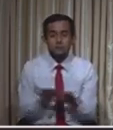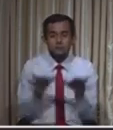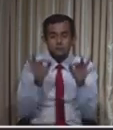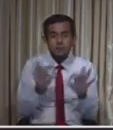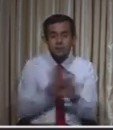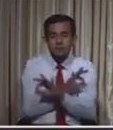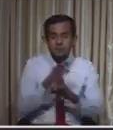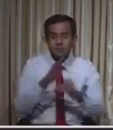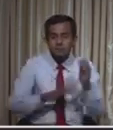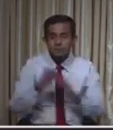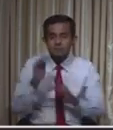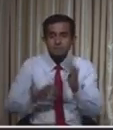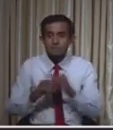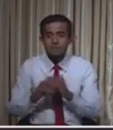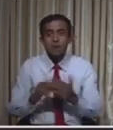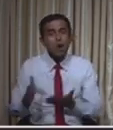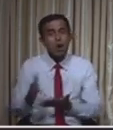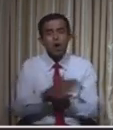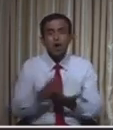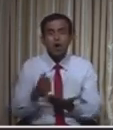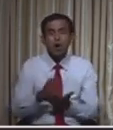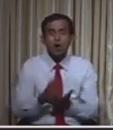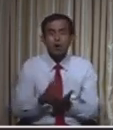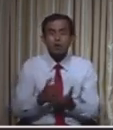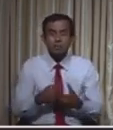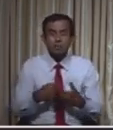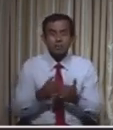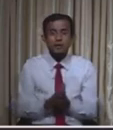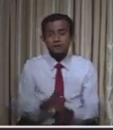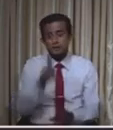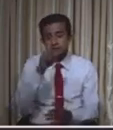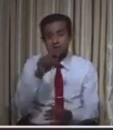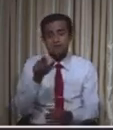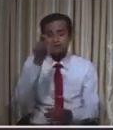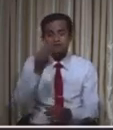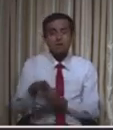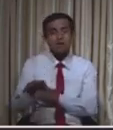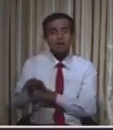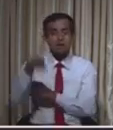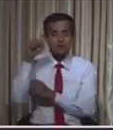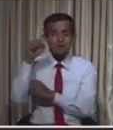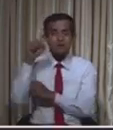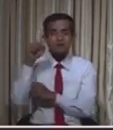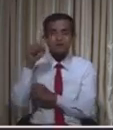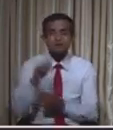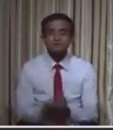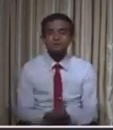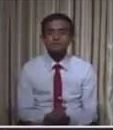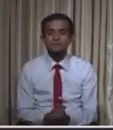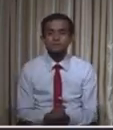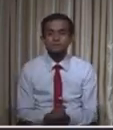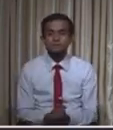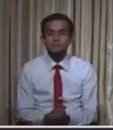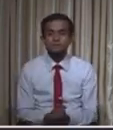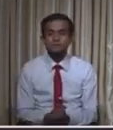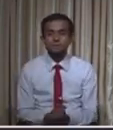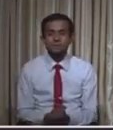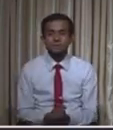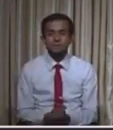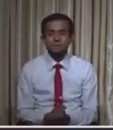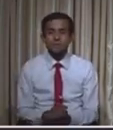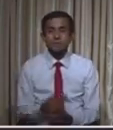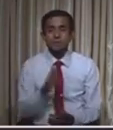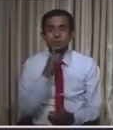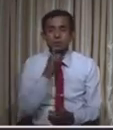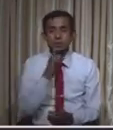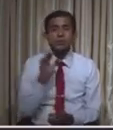ක්‍රමසහවිදි භාවිතා කරලා ඒ සියල්ල අද තනි එක අතකට තනි එක මිටකට අරගෙන ඉන්න තත්ත්වයක්. ඉතින් මේ නිසා විශේෂයෙන්